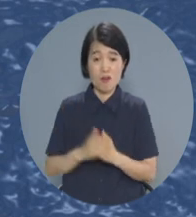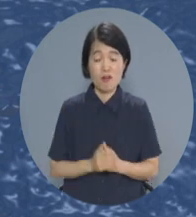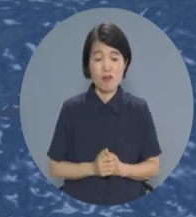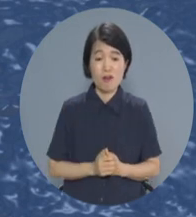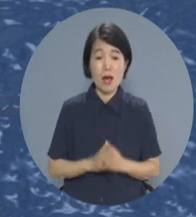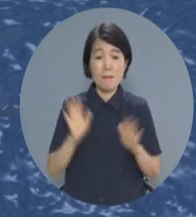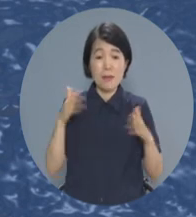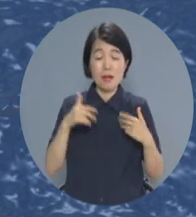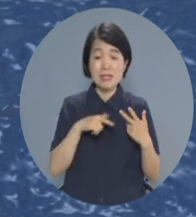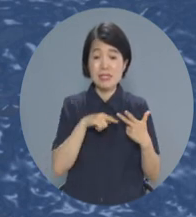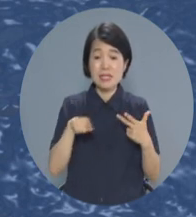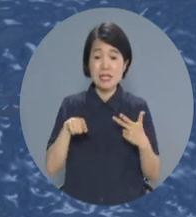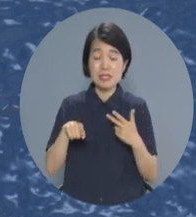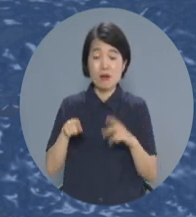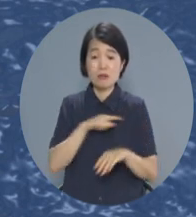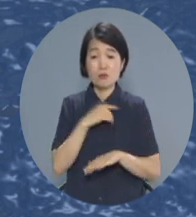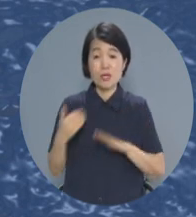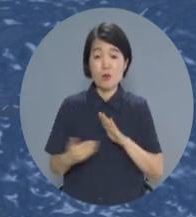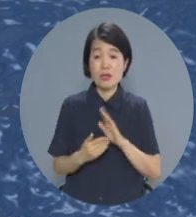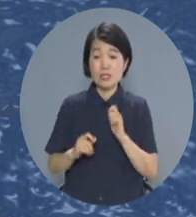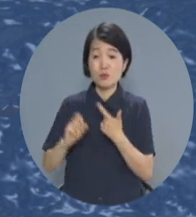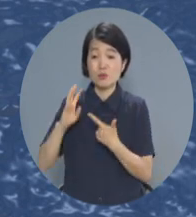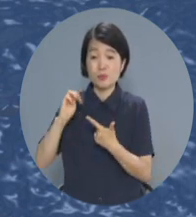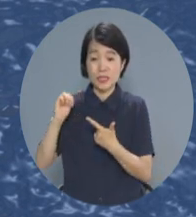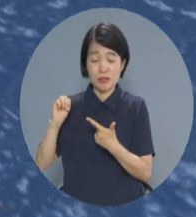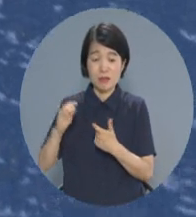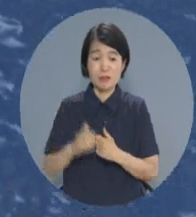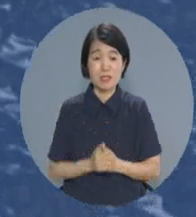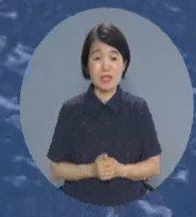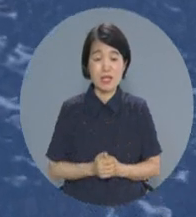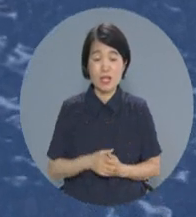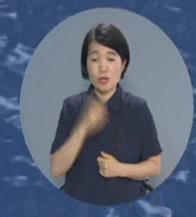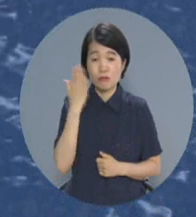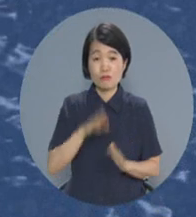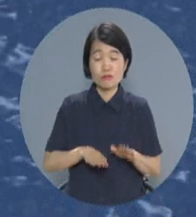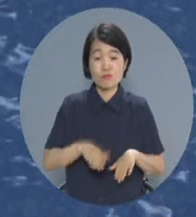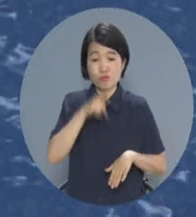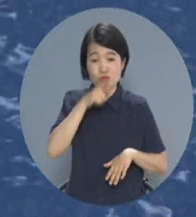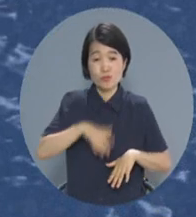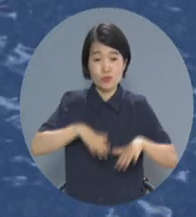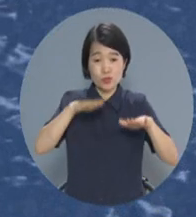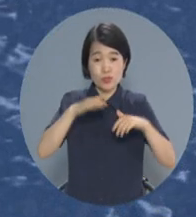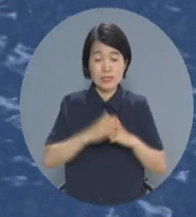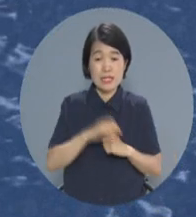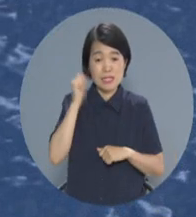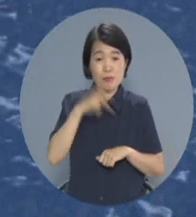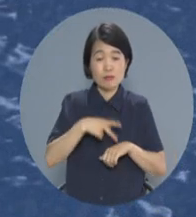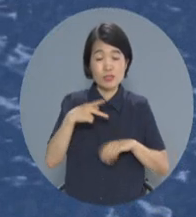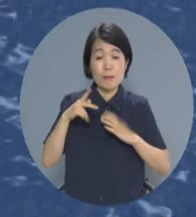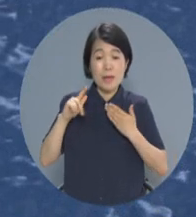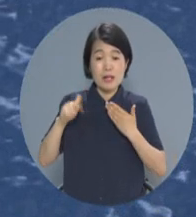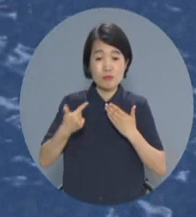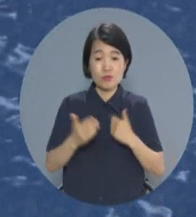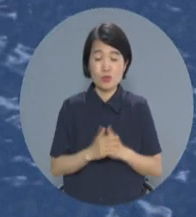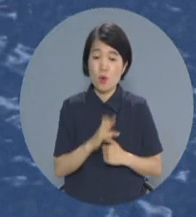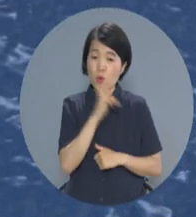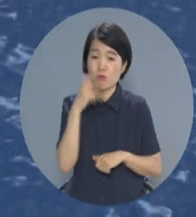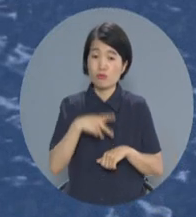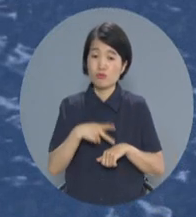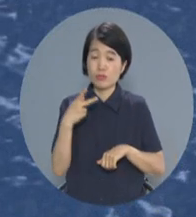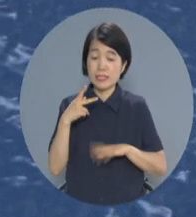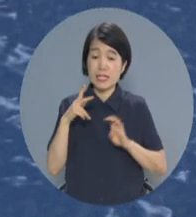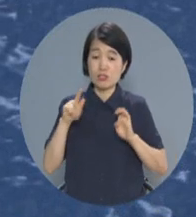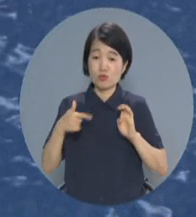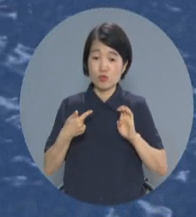4m, 바람은 7에서 최고 16m로 불겠습니다. 여수의 만조 시각은 새벽 2시 8분과 오후 2시